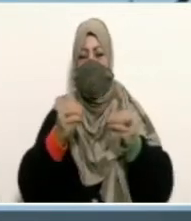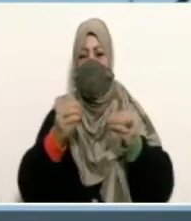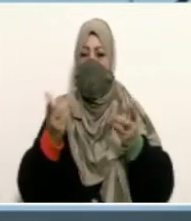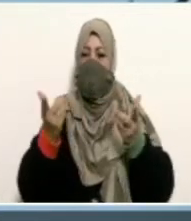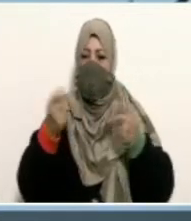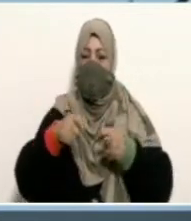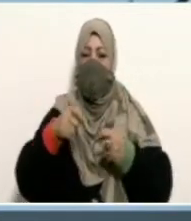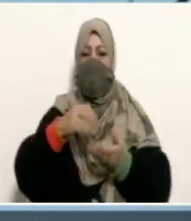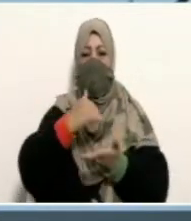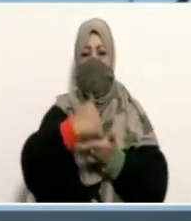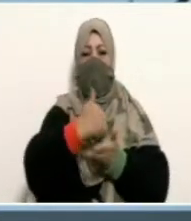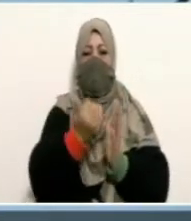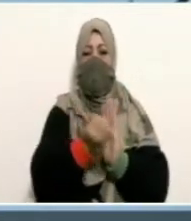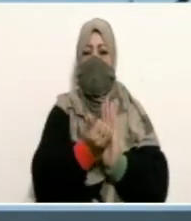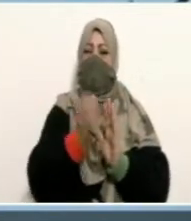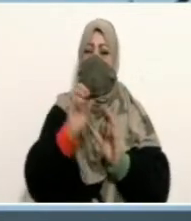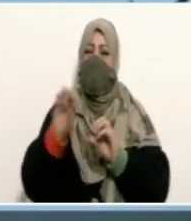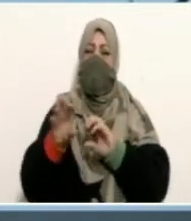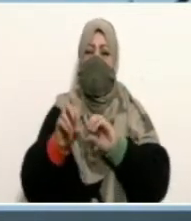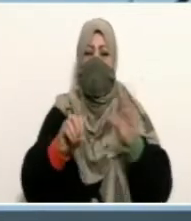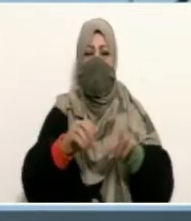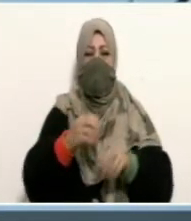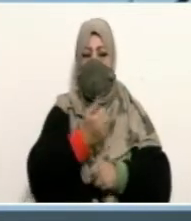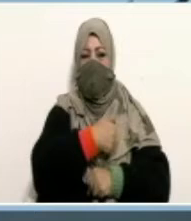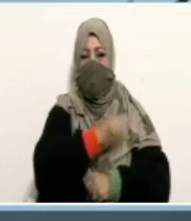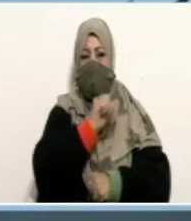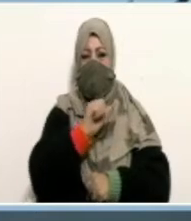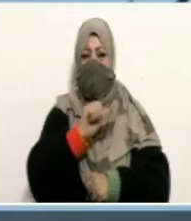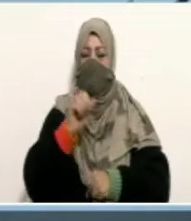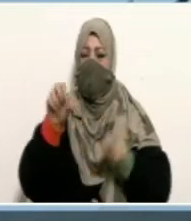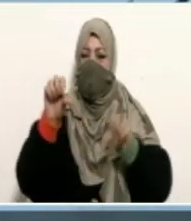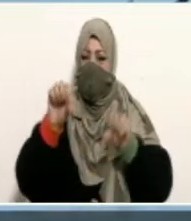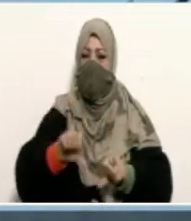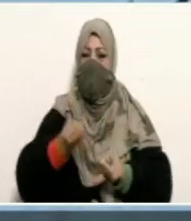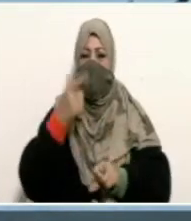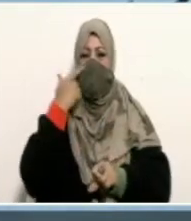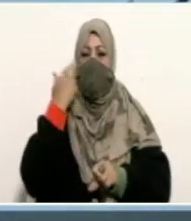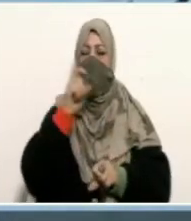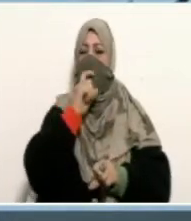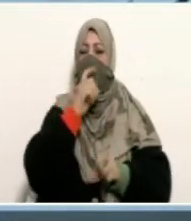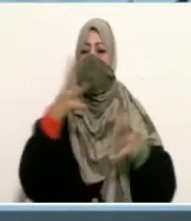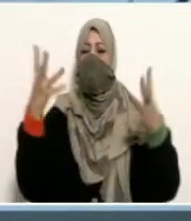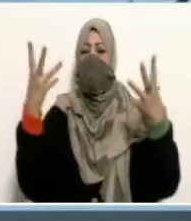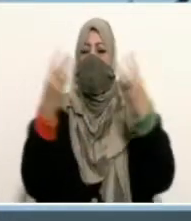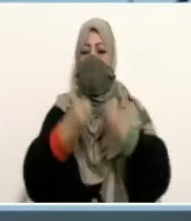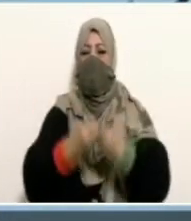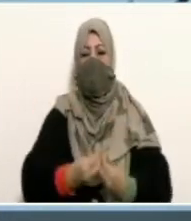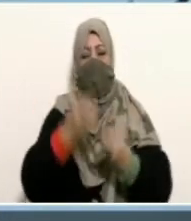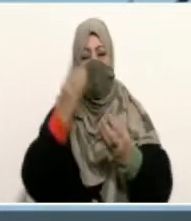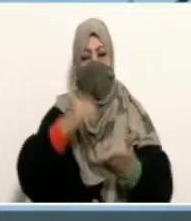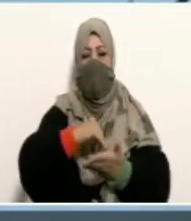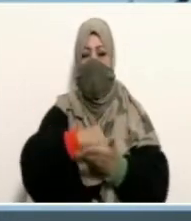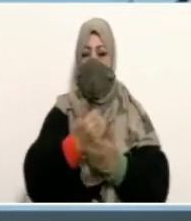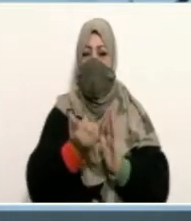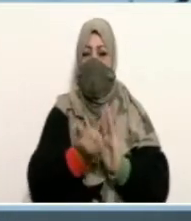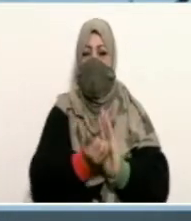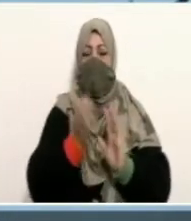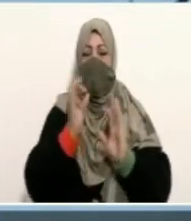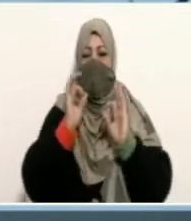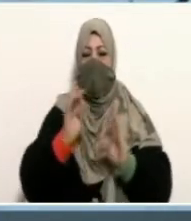الحبس ويوزع على الذكور والإناث جميعا فكذا فيصح. لكن إذا كان